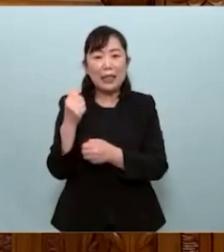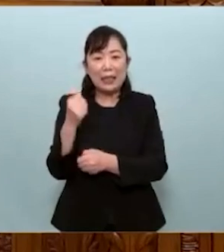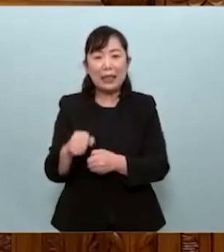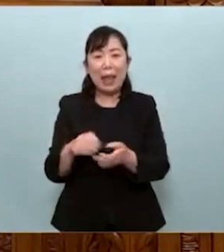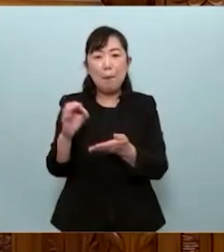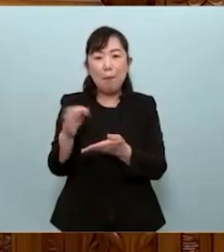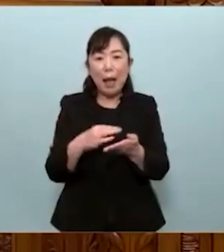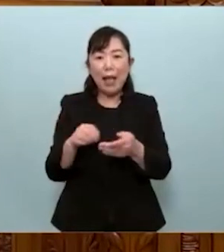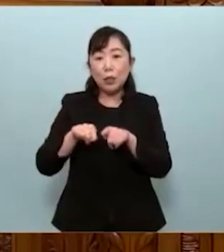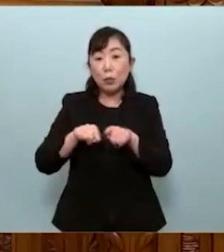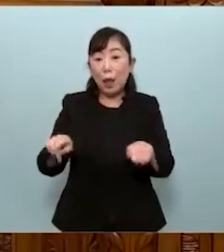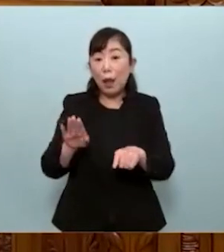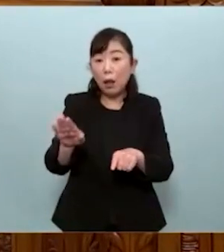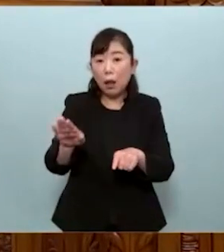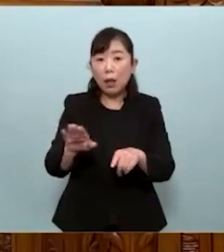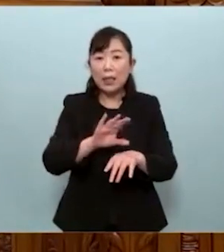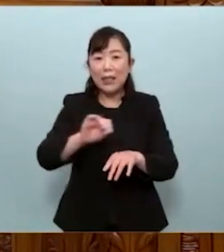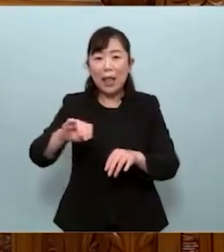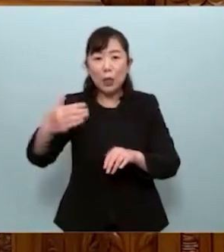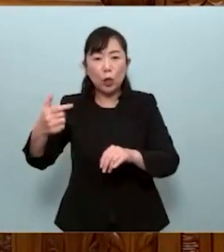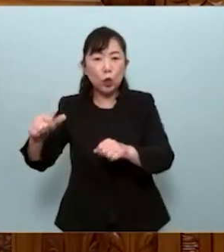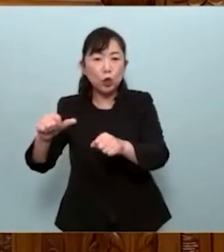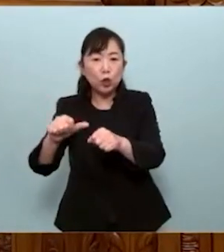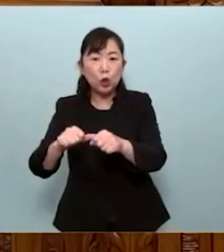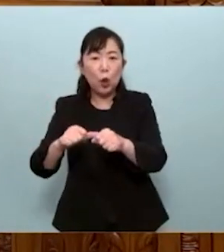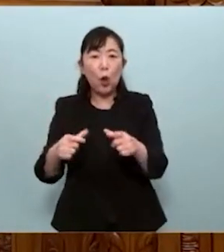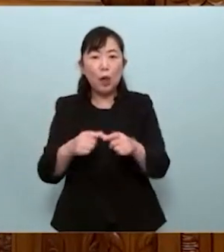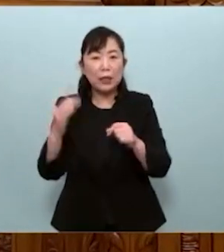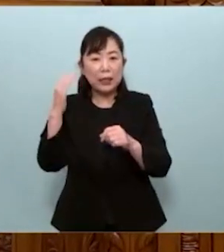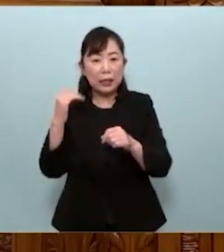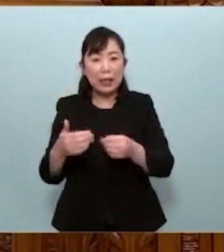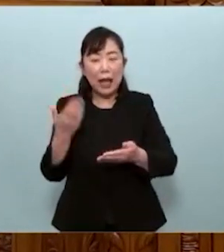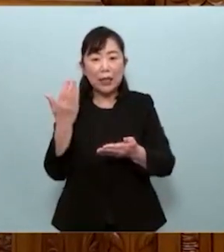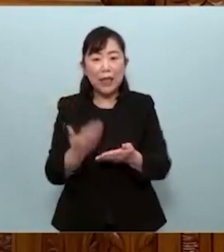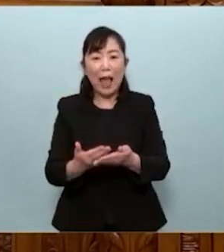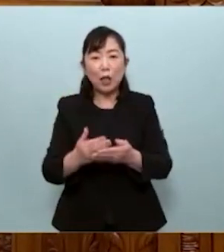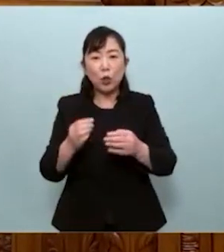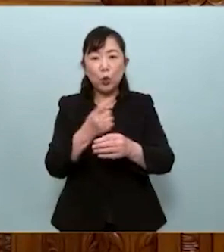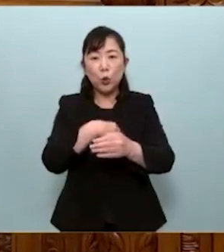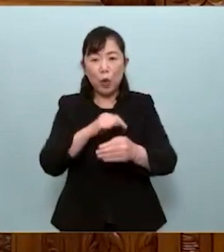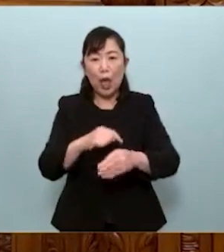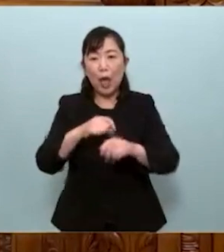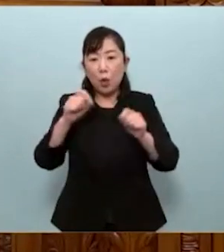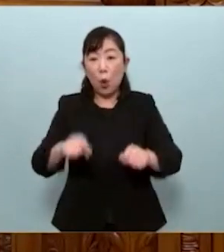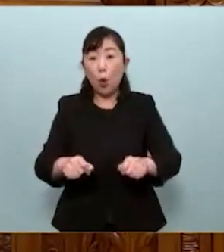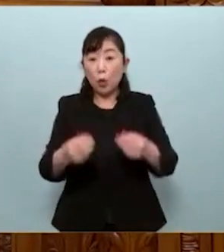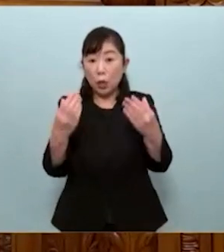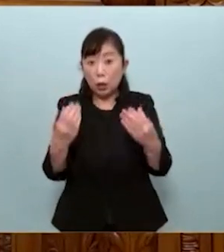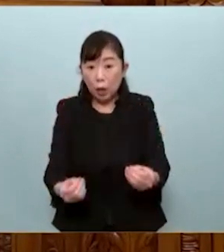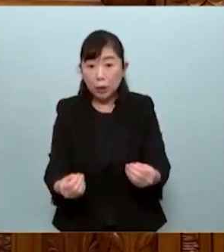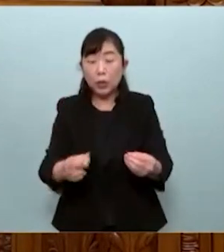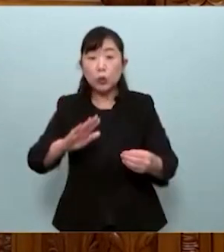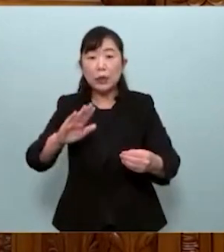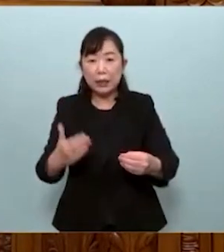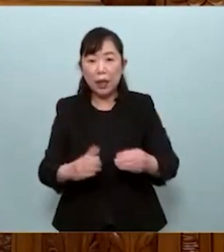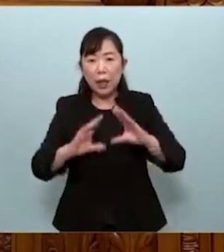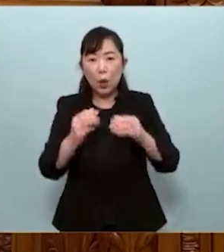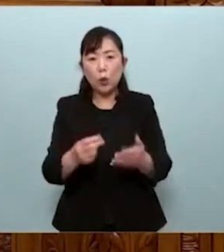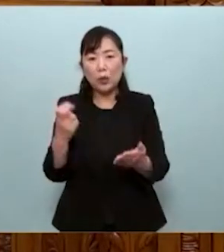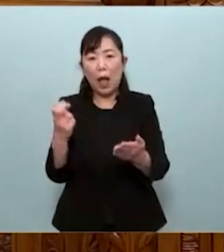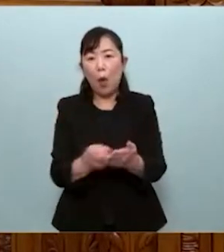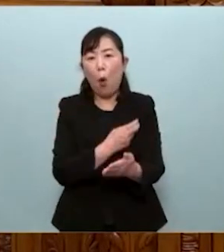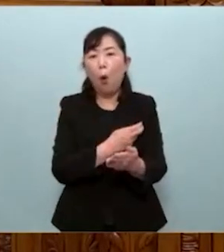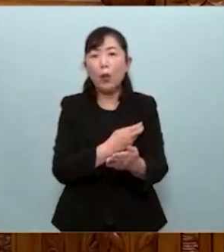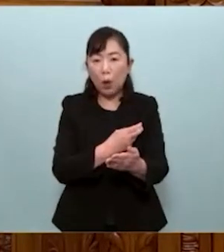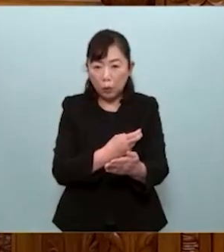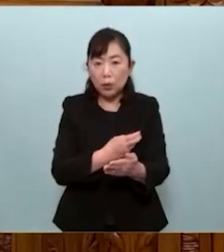ど、1965年の日韓請求権協定で解決済みにもかかわらず、国際法を無視する対